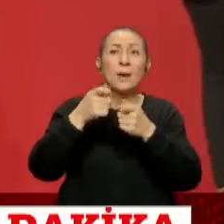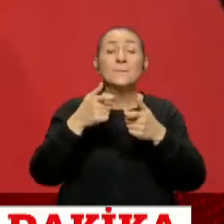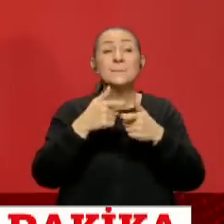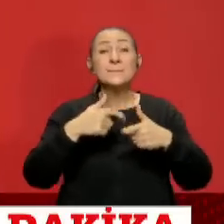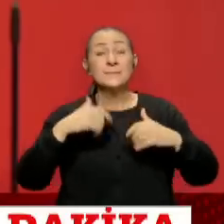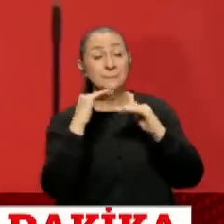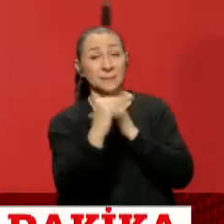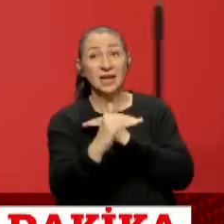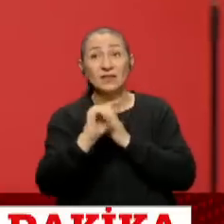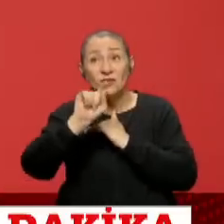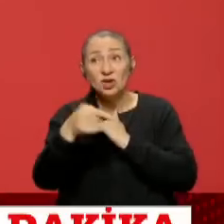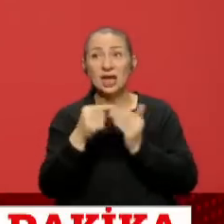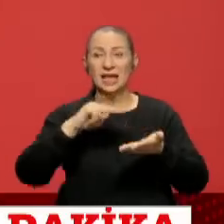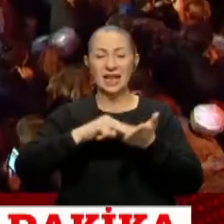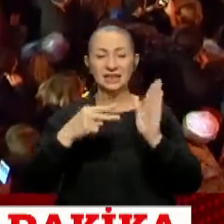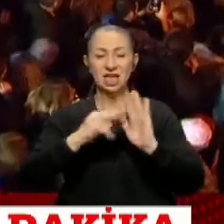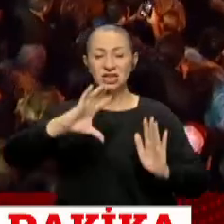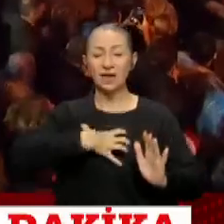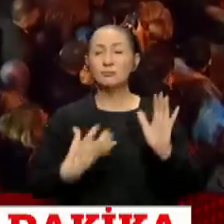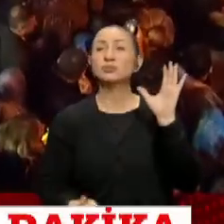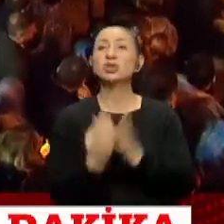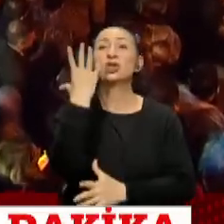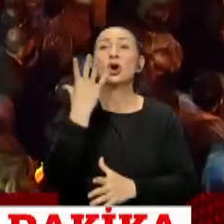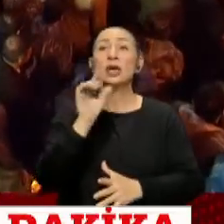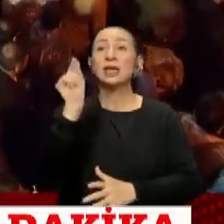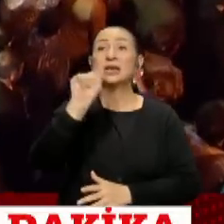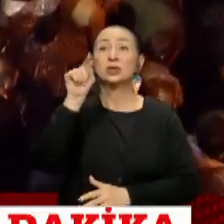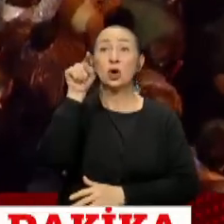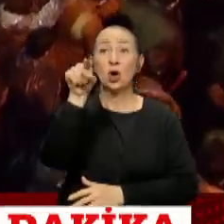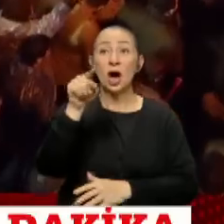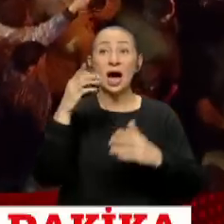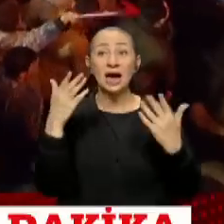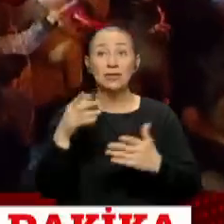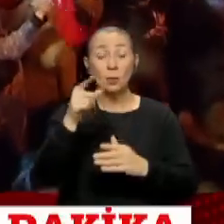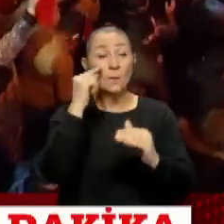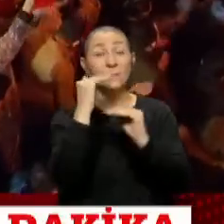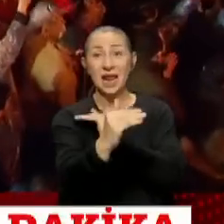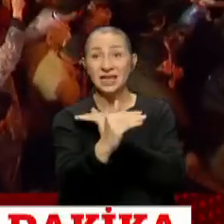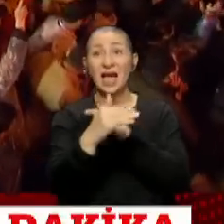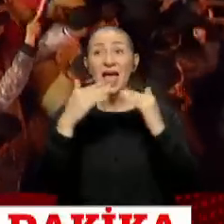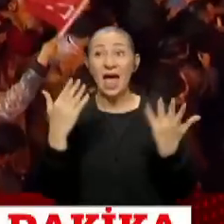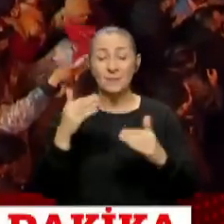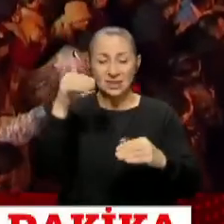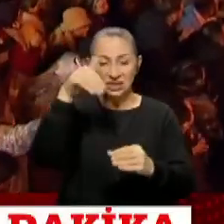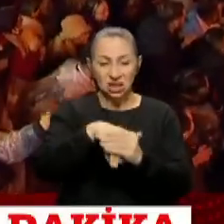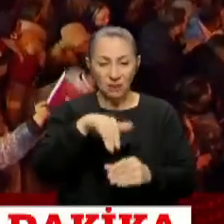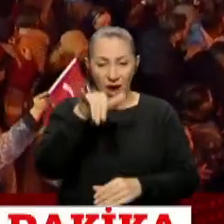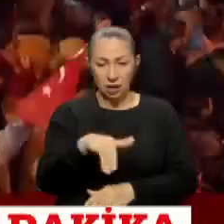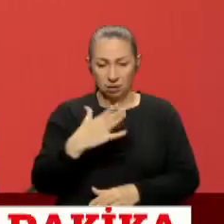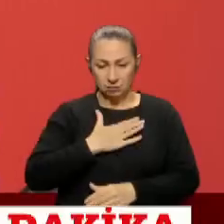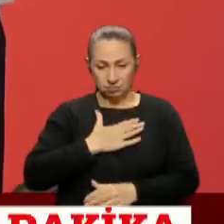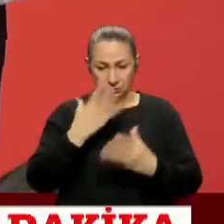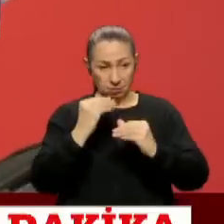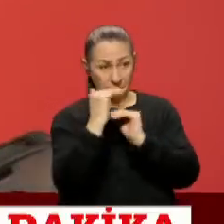Millet virgül iradesine sahip çıkıyor, yazıyor orada. Aslında bu millet hem seçme hakkını elinde